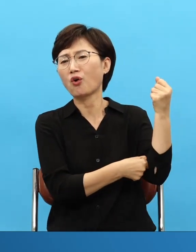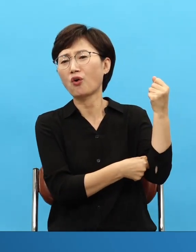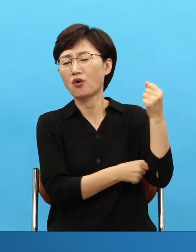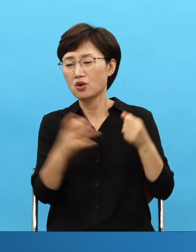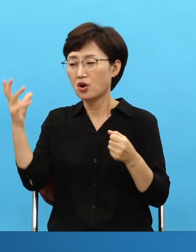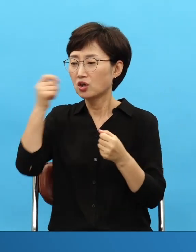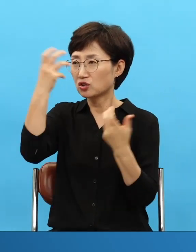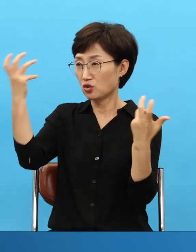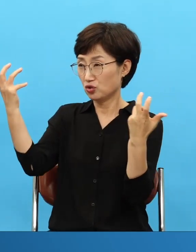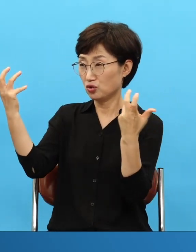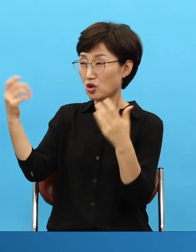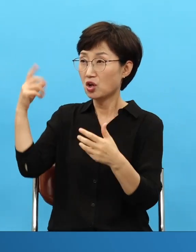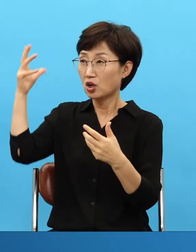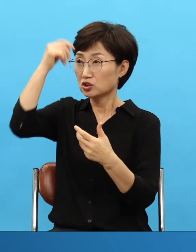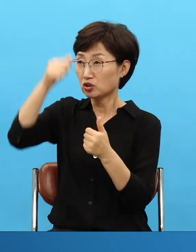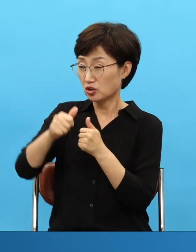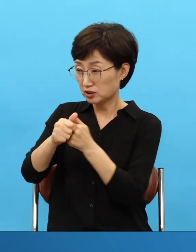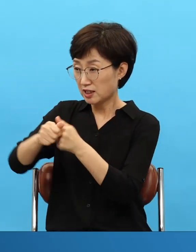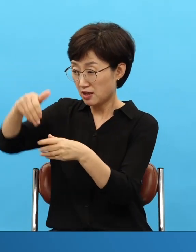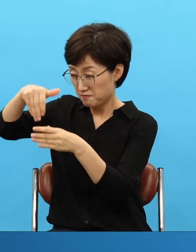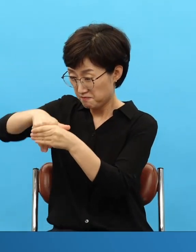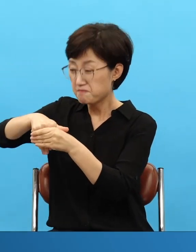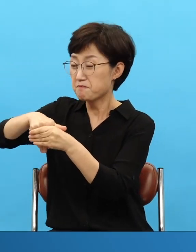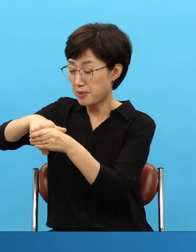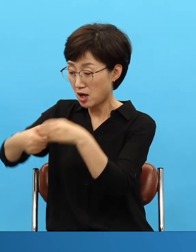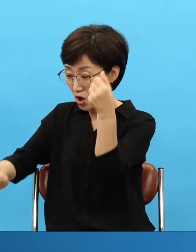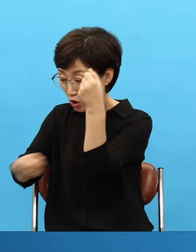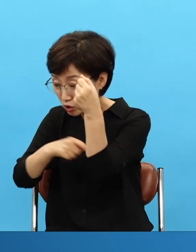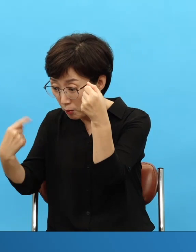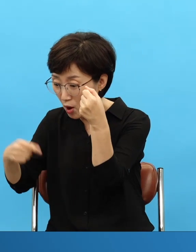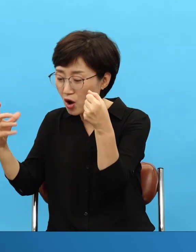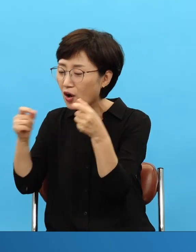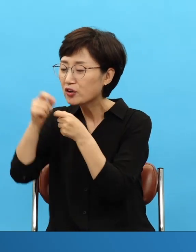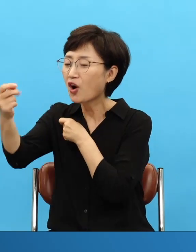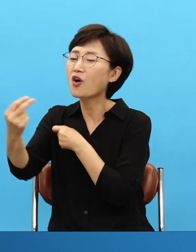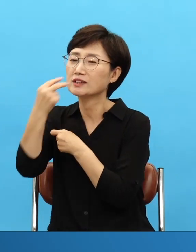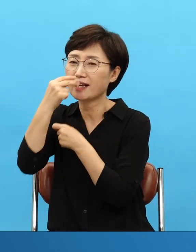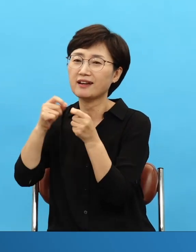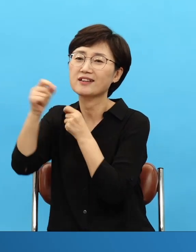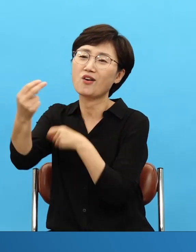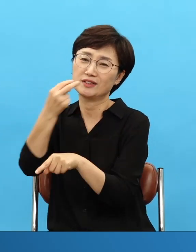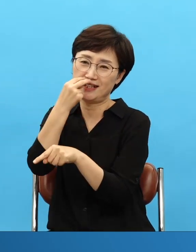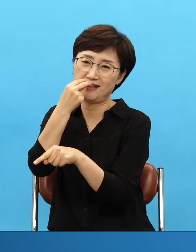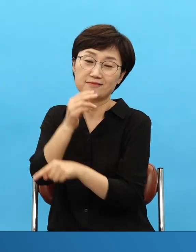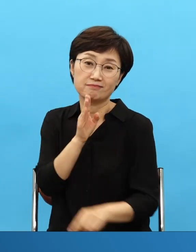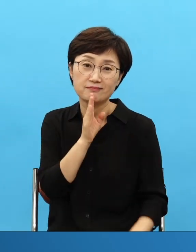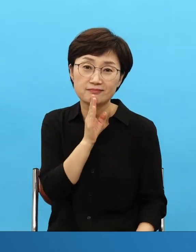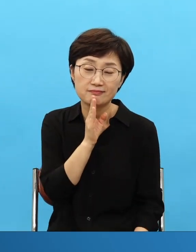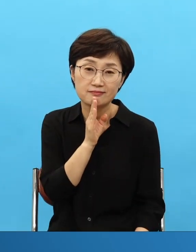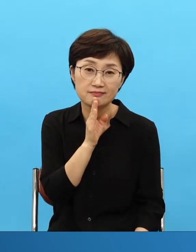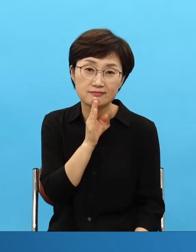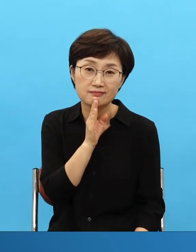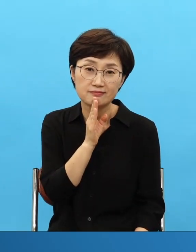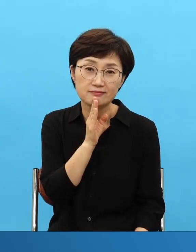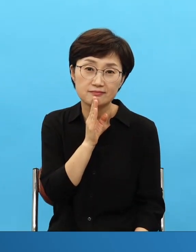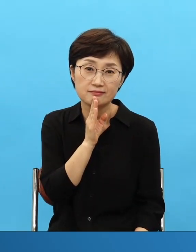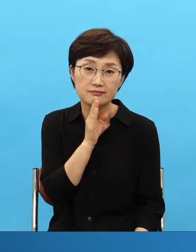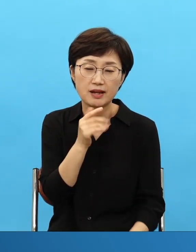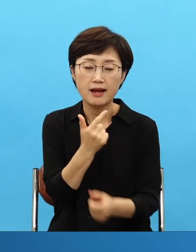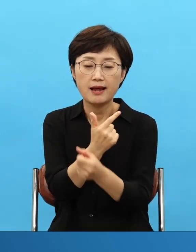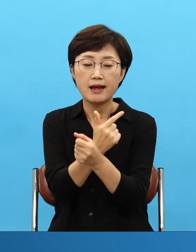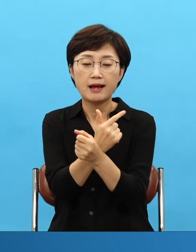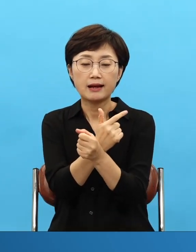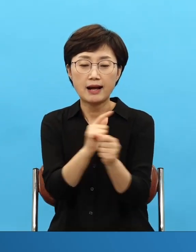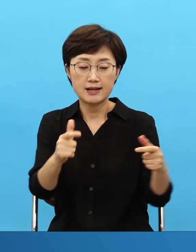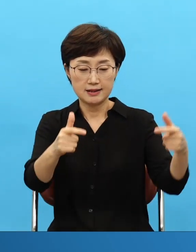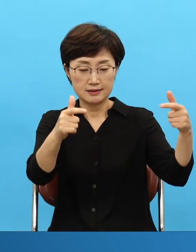따라 심는 자는 영생을 얻으리라. But the one who sows to the Spirit will from the Spirit reap eternal life. 갈라디아